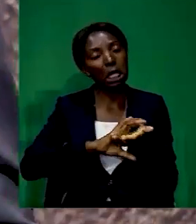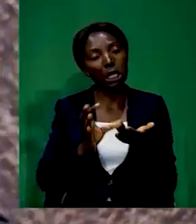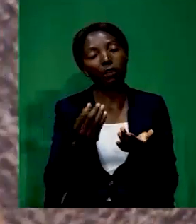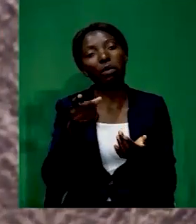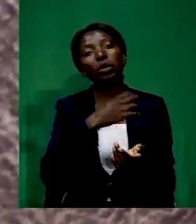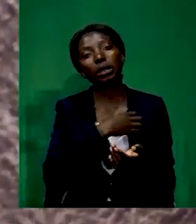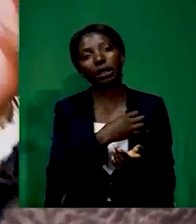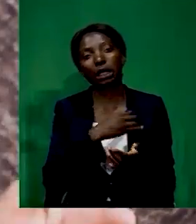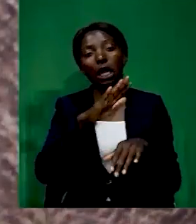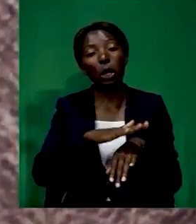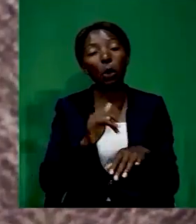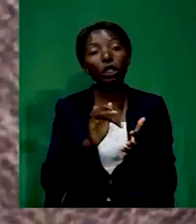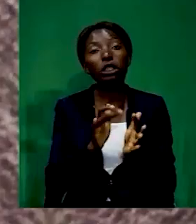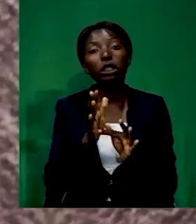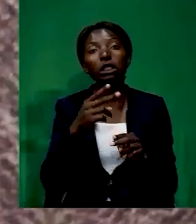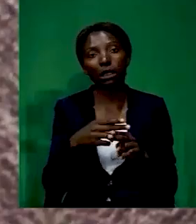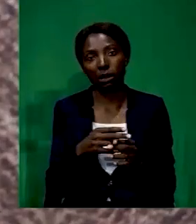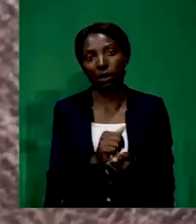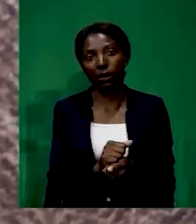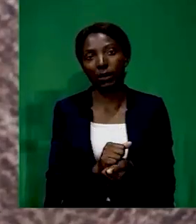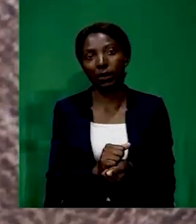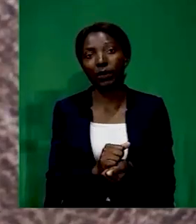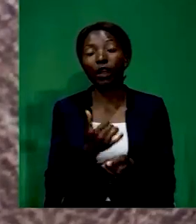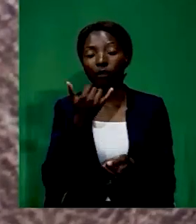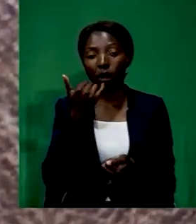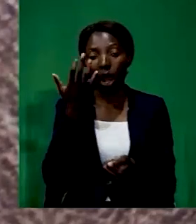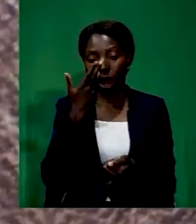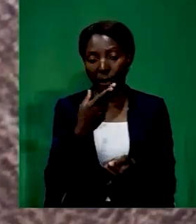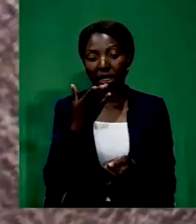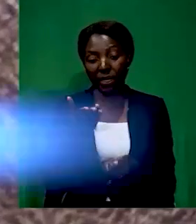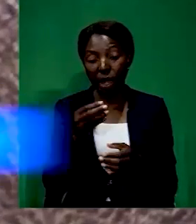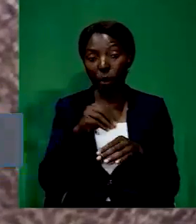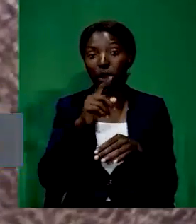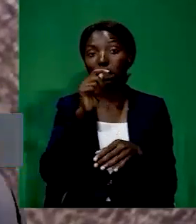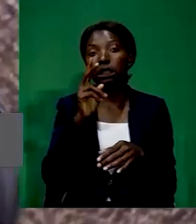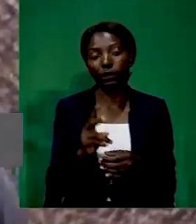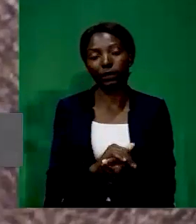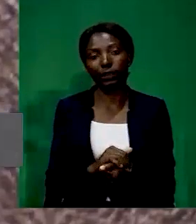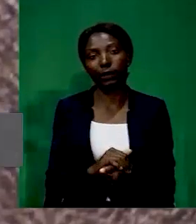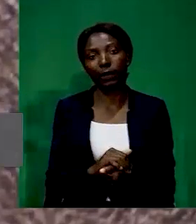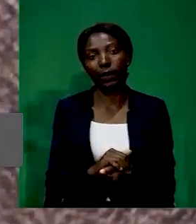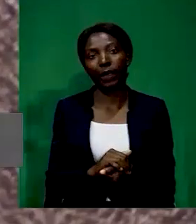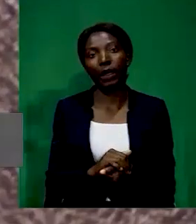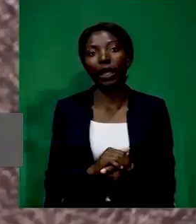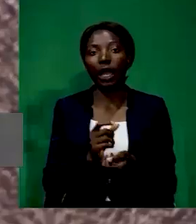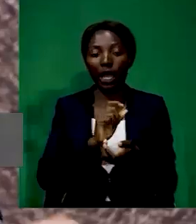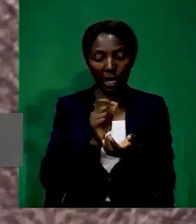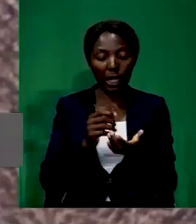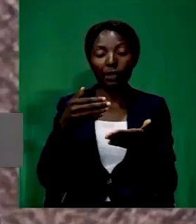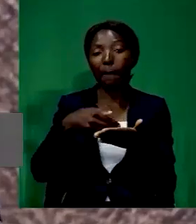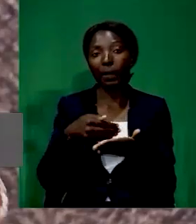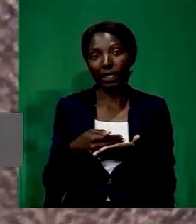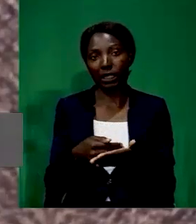zvako. Udane muzita rake. Pane nhamba dzinodarika pasi pescreen apa. Idzodzo idzo. Ingoisa